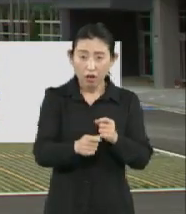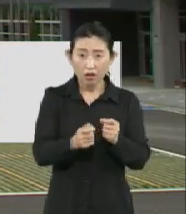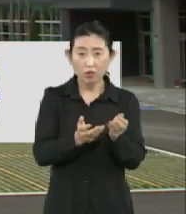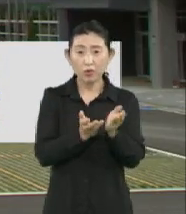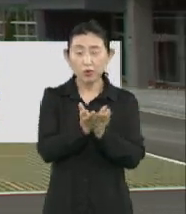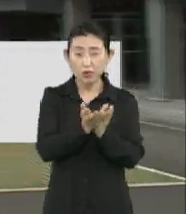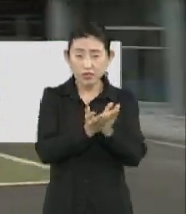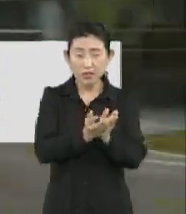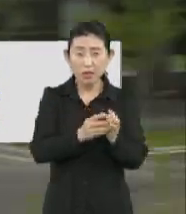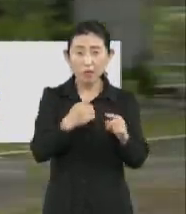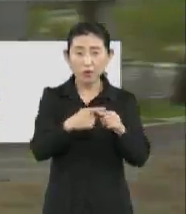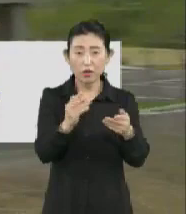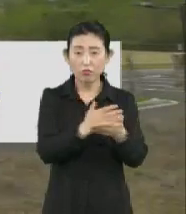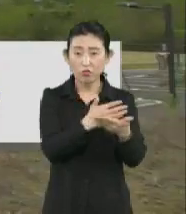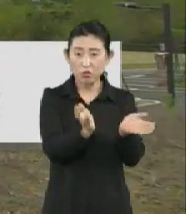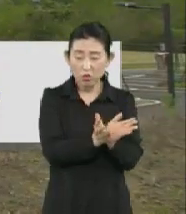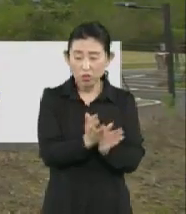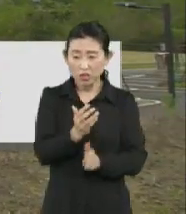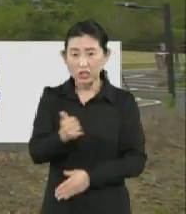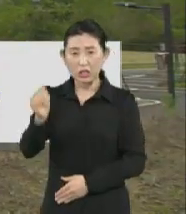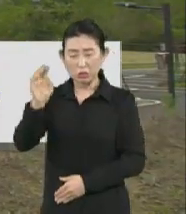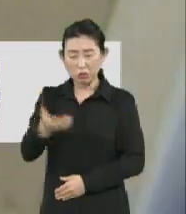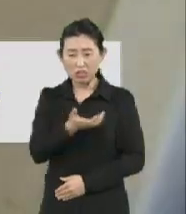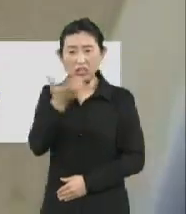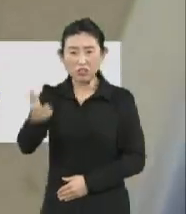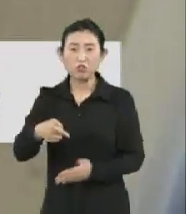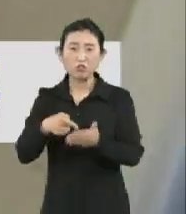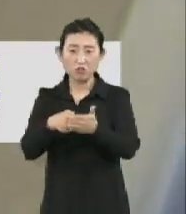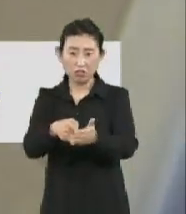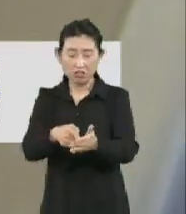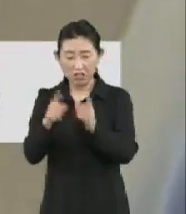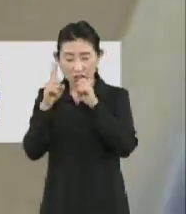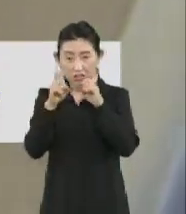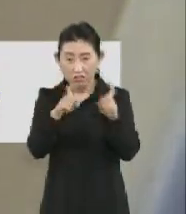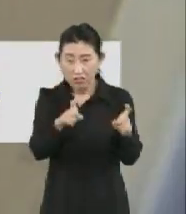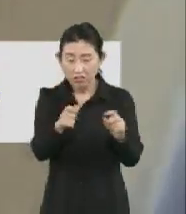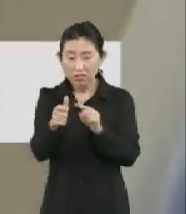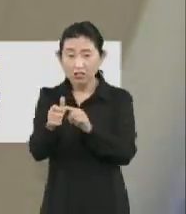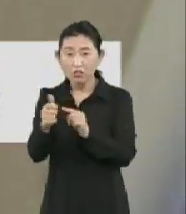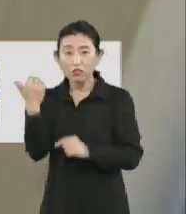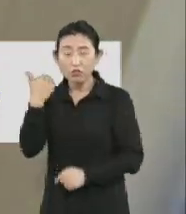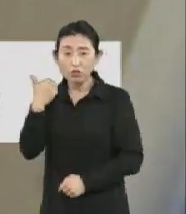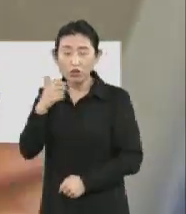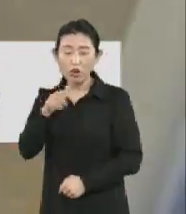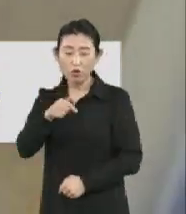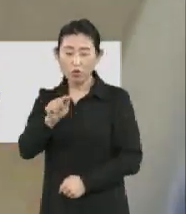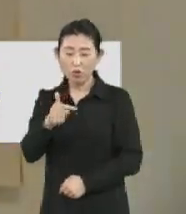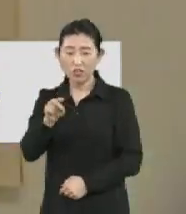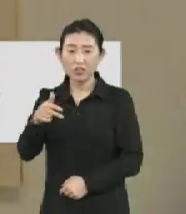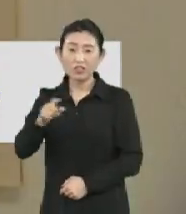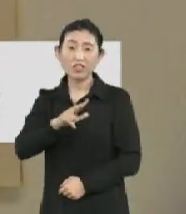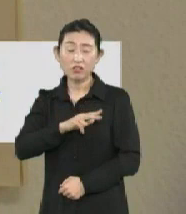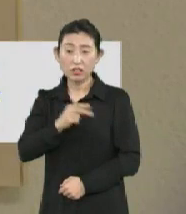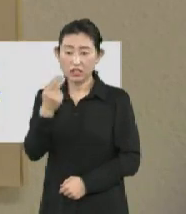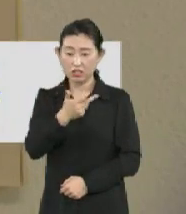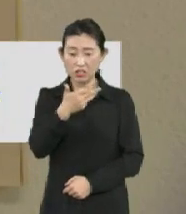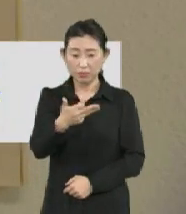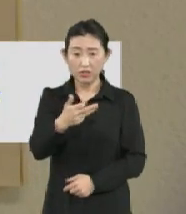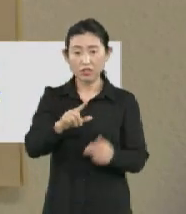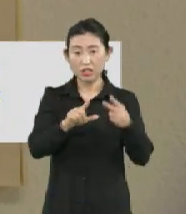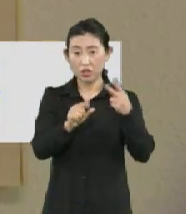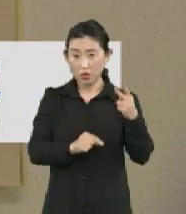세종시 이전을 추진했다는 의혹이 제기됐습니다. 국민의힘 권영세 의원에 따르면 관세청은 지난 2018년